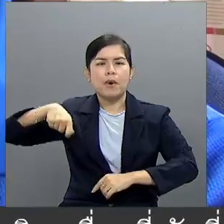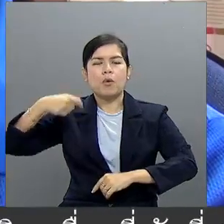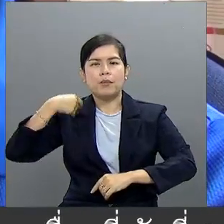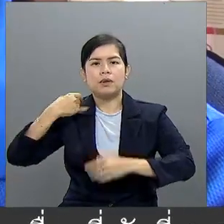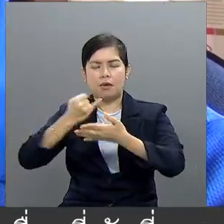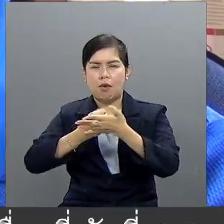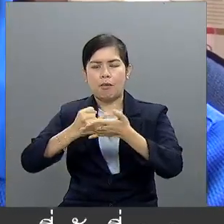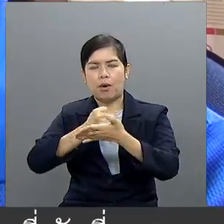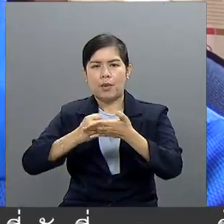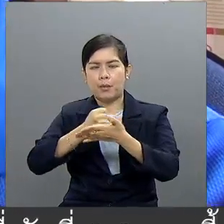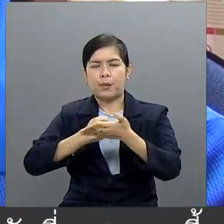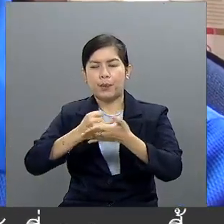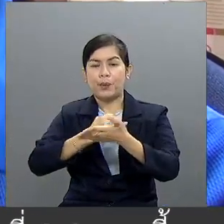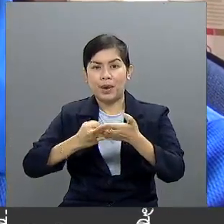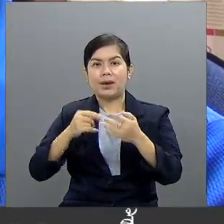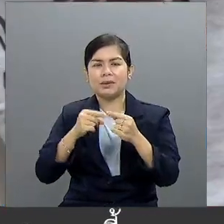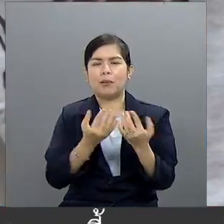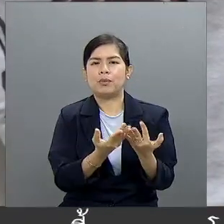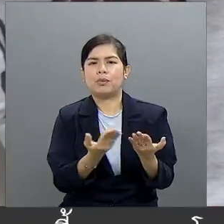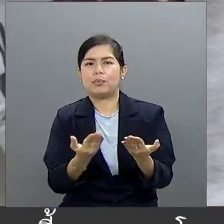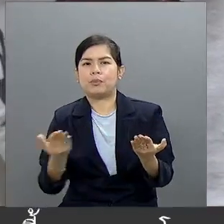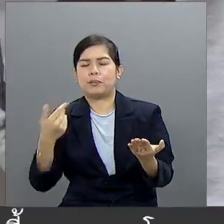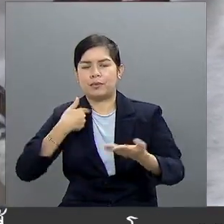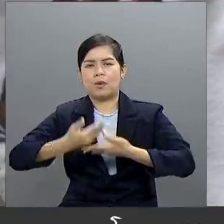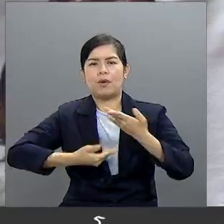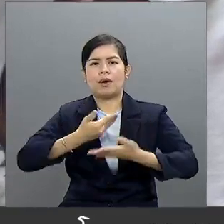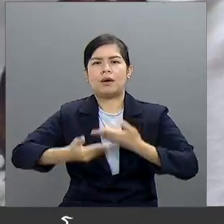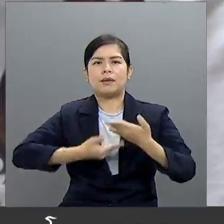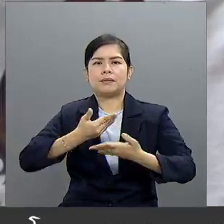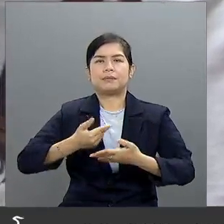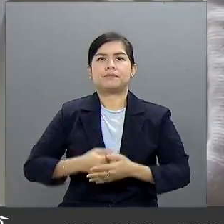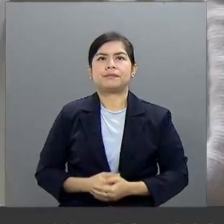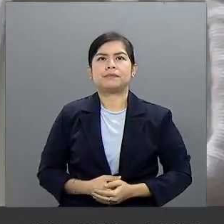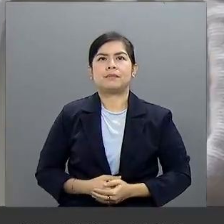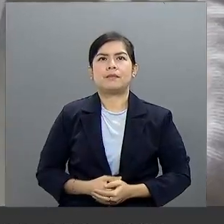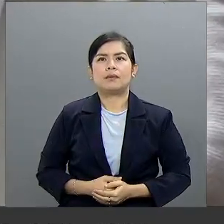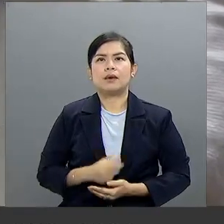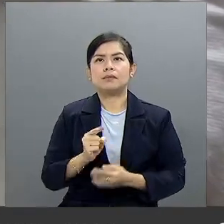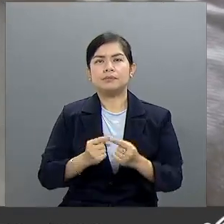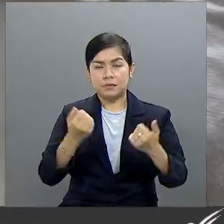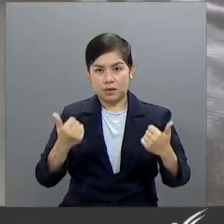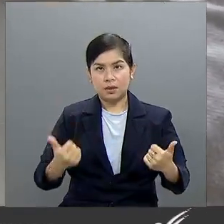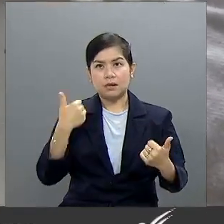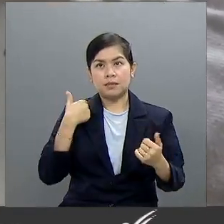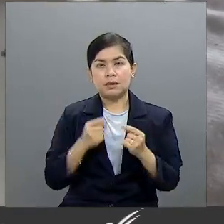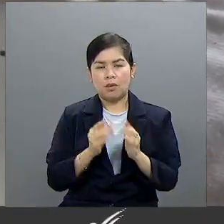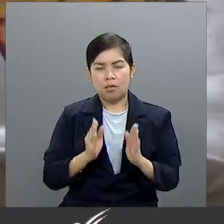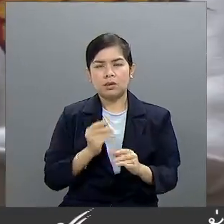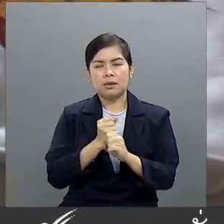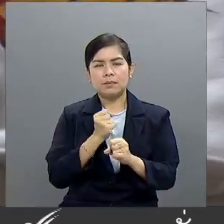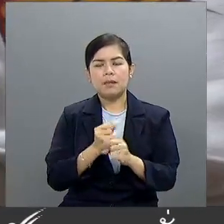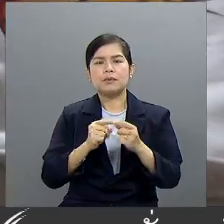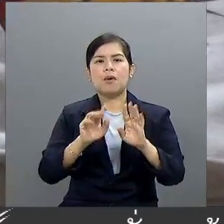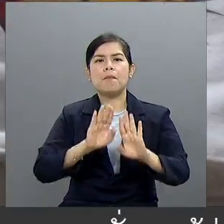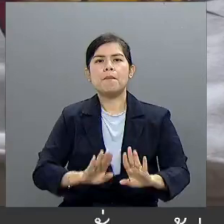เพ้นในกระเป๋าด้วยและในผ้าแมสด้วย ปัจจุบันนี้นะครับคนก็ทำงานแฮนด์เมดที่เป็นของมาขายได้